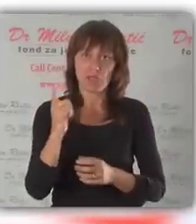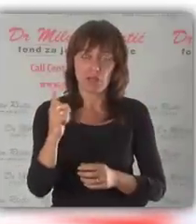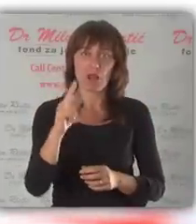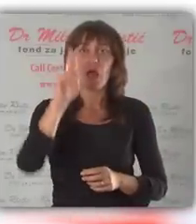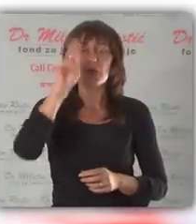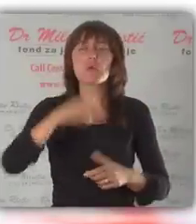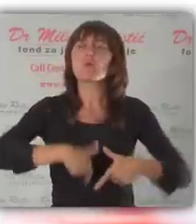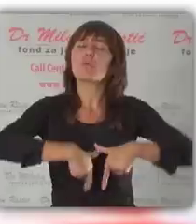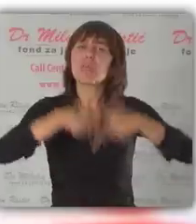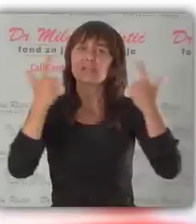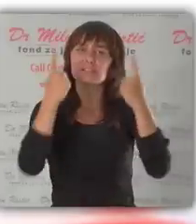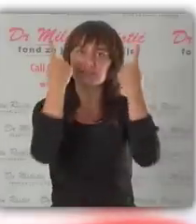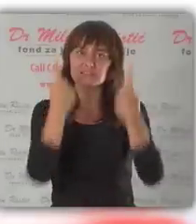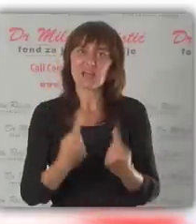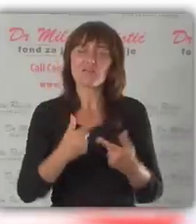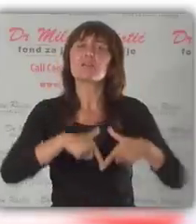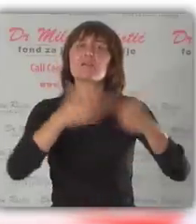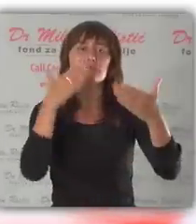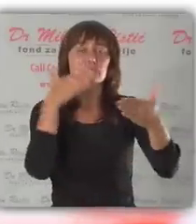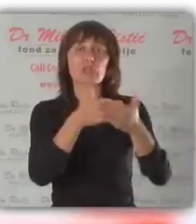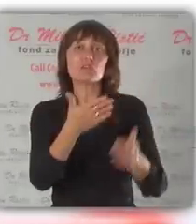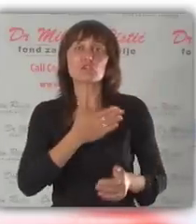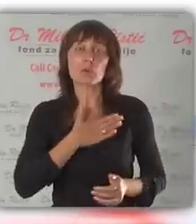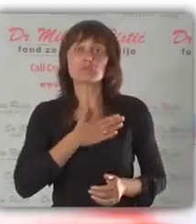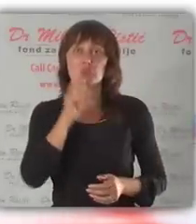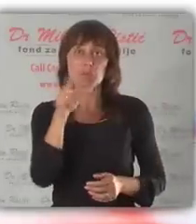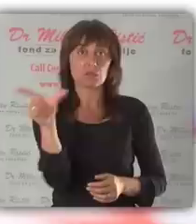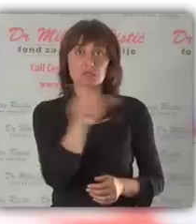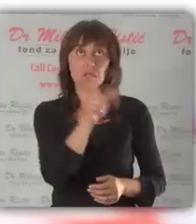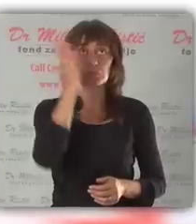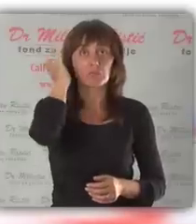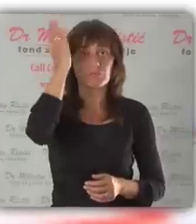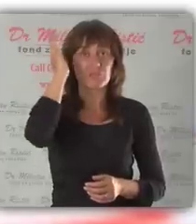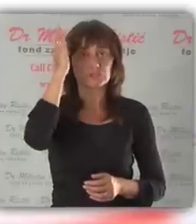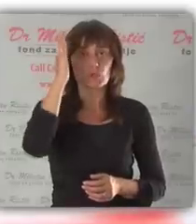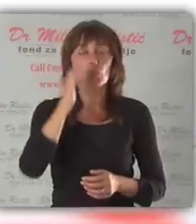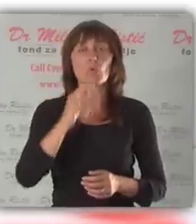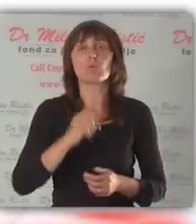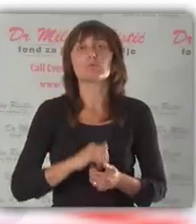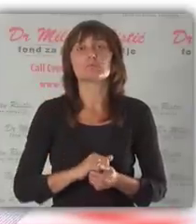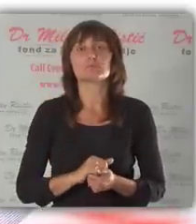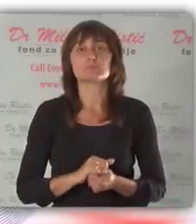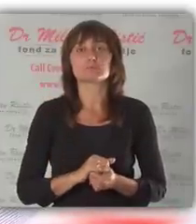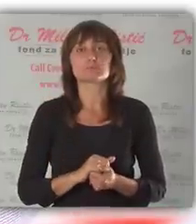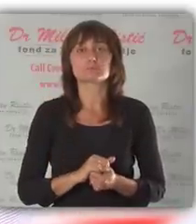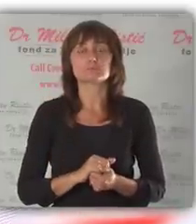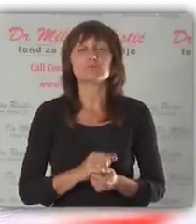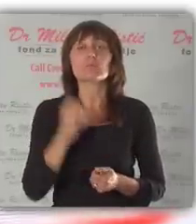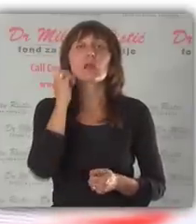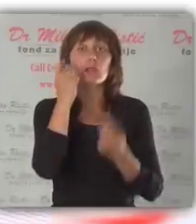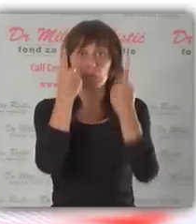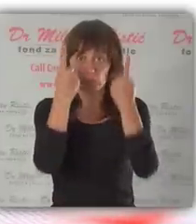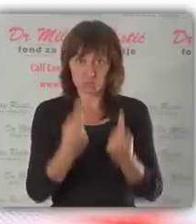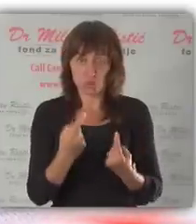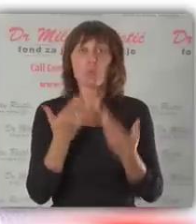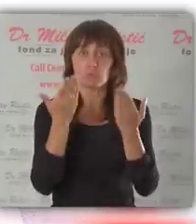imaju jasan stav i jasan cilj sopstveni i da imaju zajedničku viziju budućnosti.